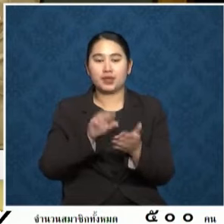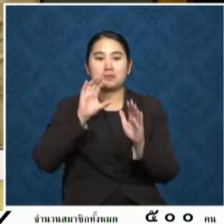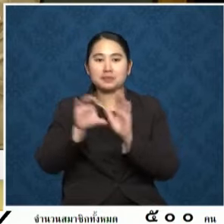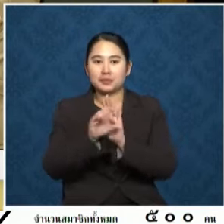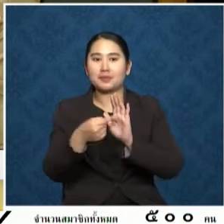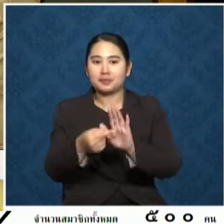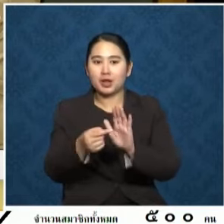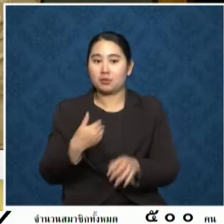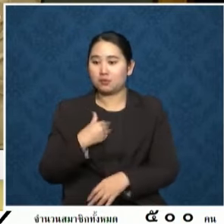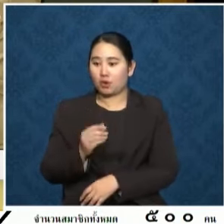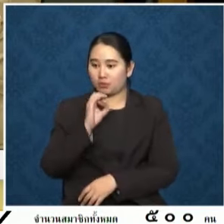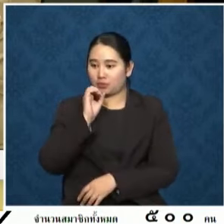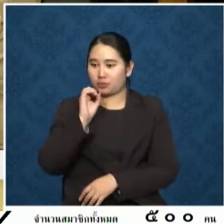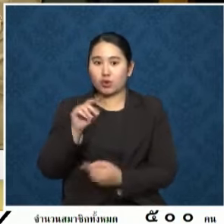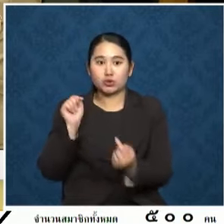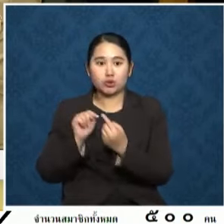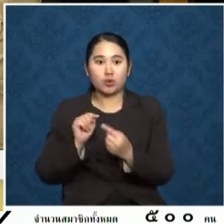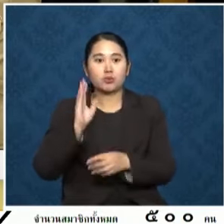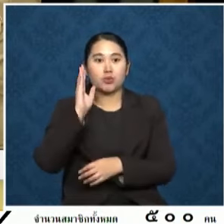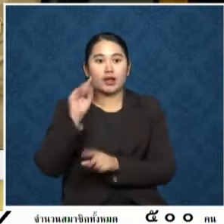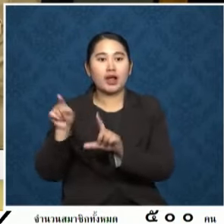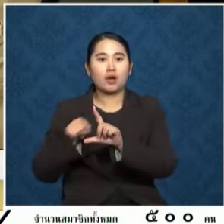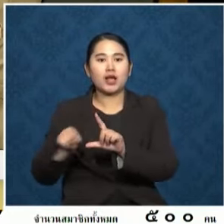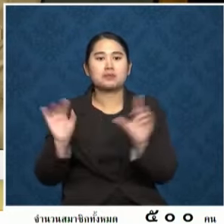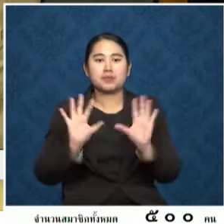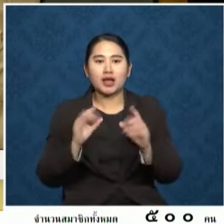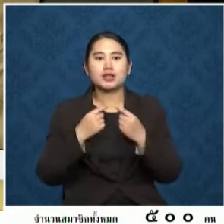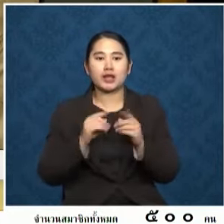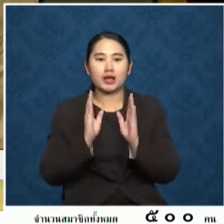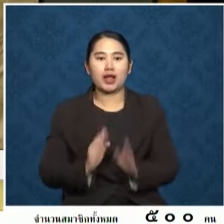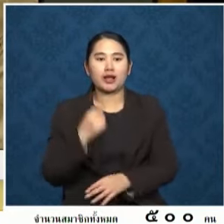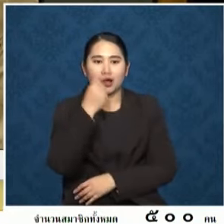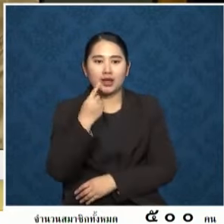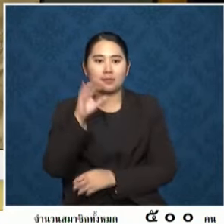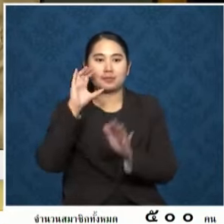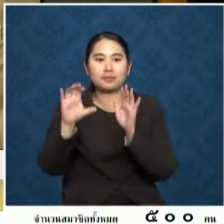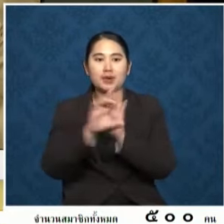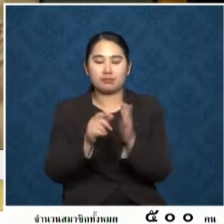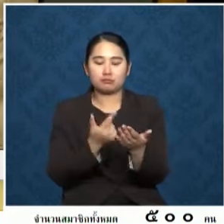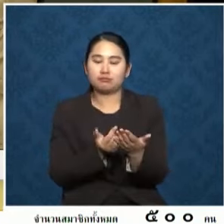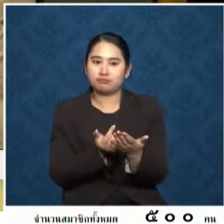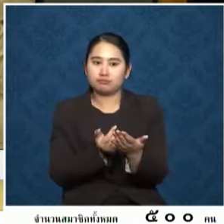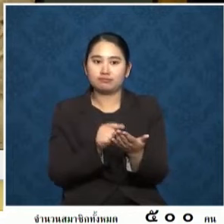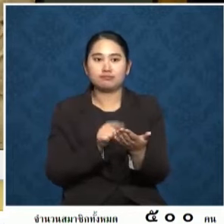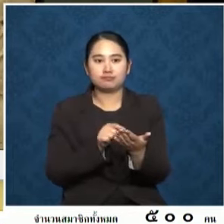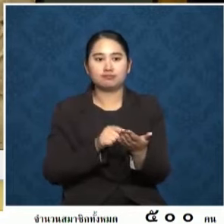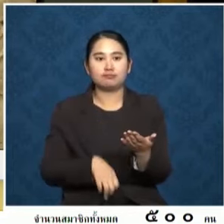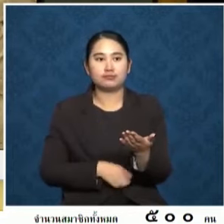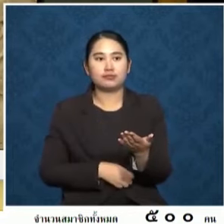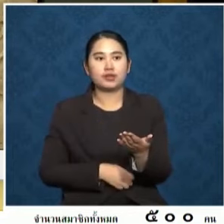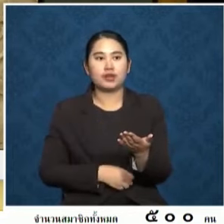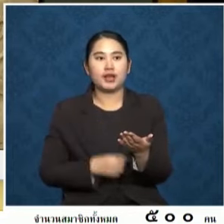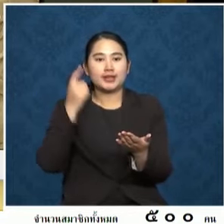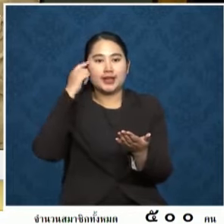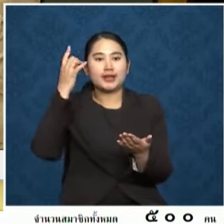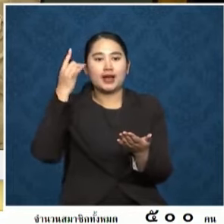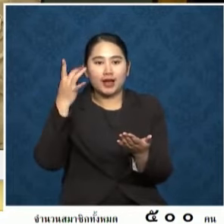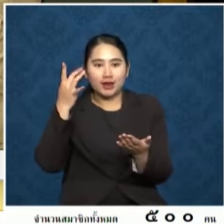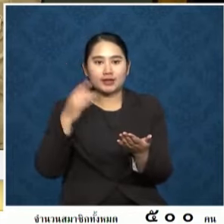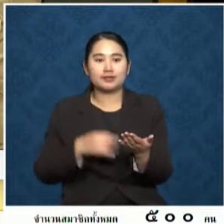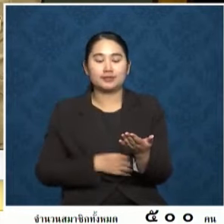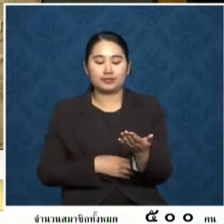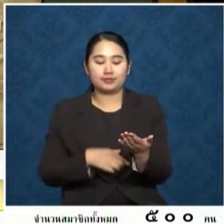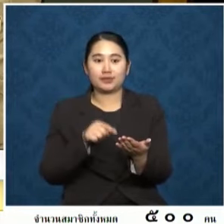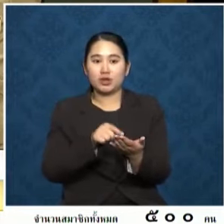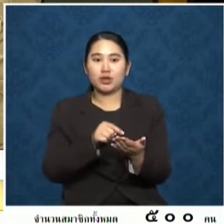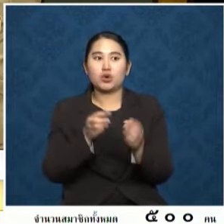ผมไม่ได้พูดถึงเขาผมพูดถึงว่าคนที่พิจารณาเรื่องนี้ใช้อะไรคิดและ